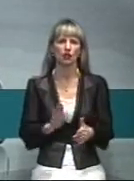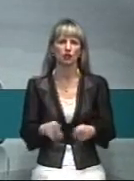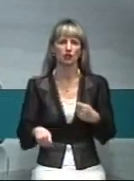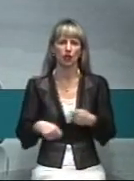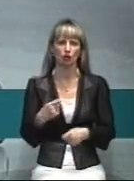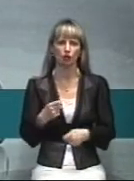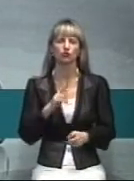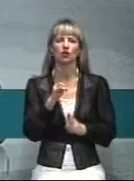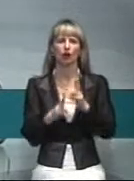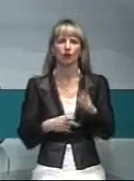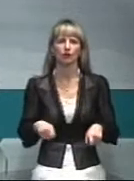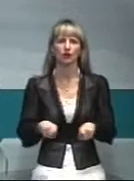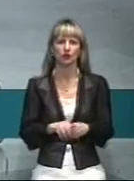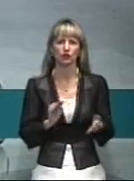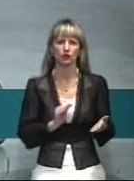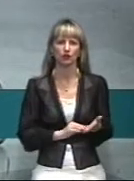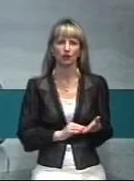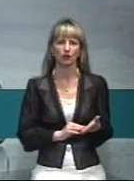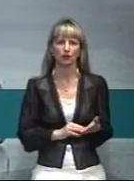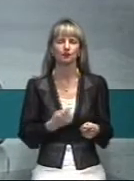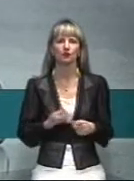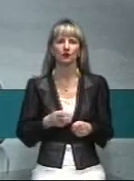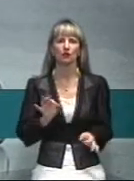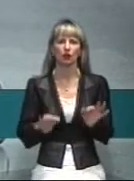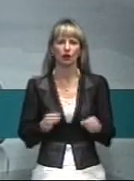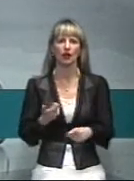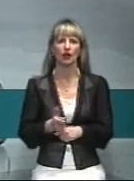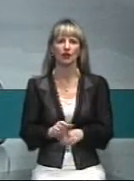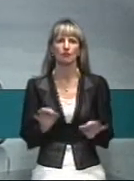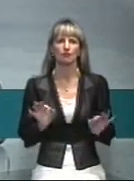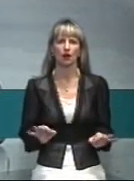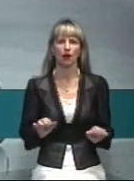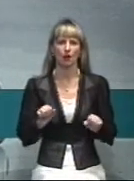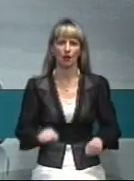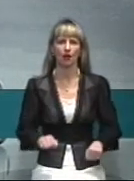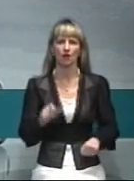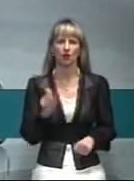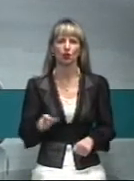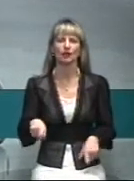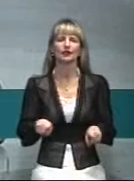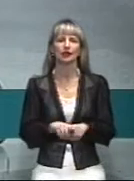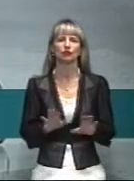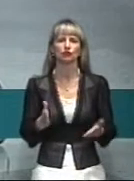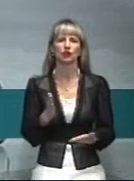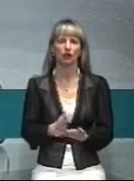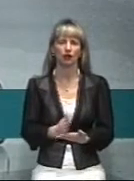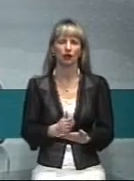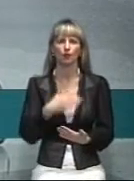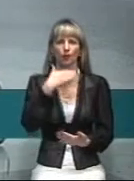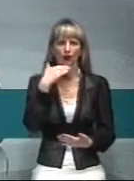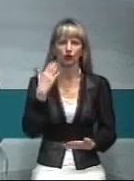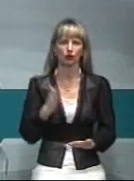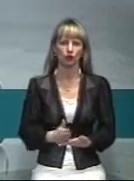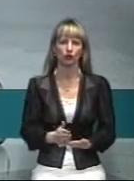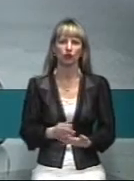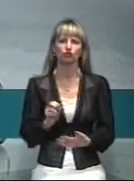правопорушенням, оскаржують такі постанови. Це нормальне, це право людини оскаржувати такі постанови. Тобто таких випадків є, вони не поодинокі. Ну,